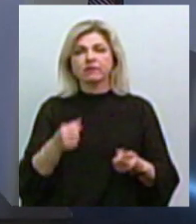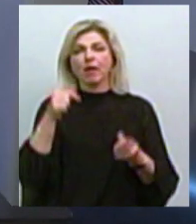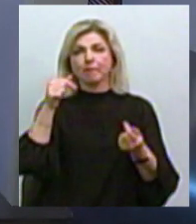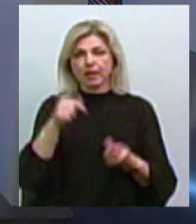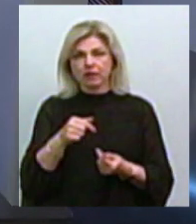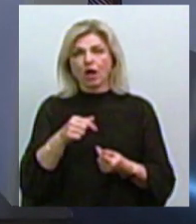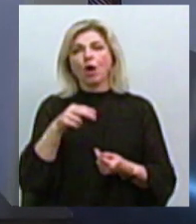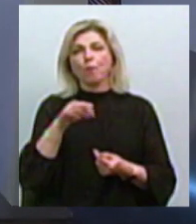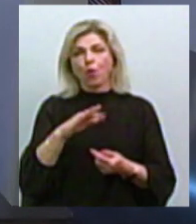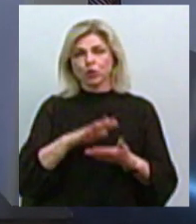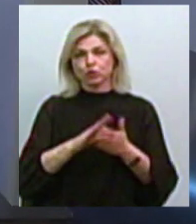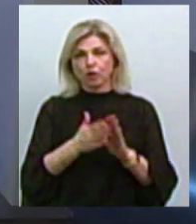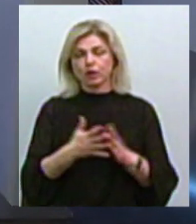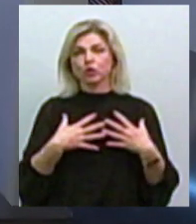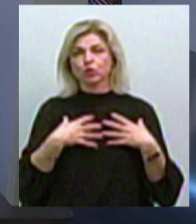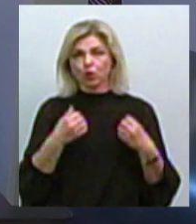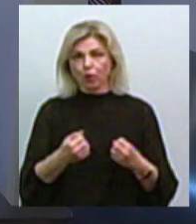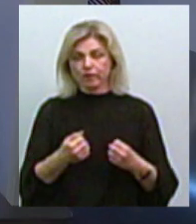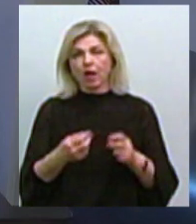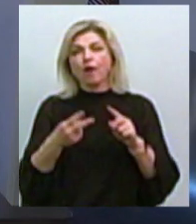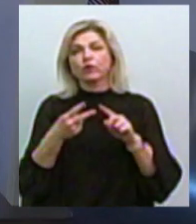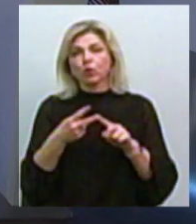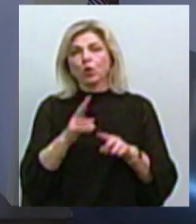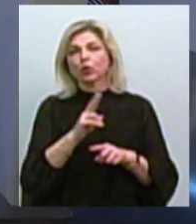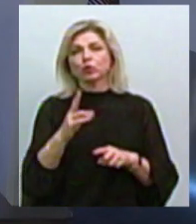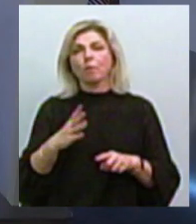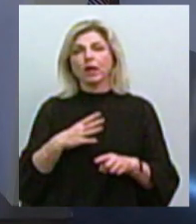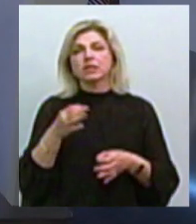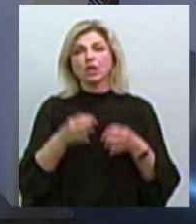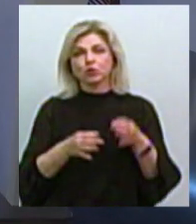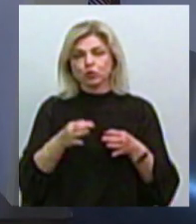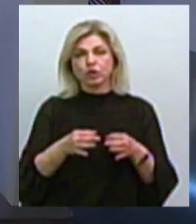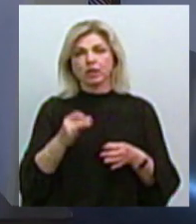здоров'я. Наступна категорія – це які були засуджені до позбавлення волі.